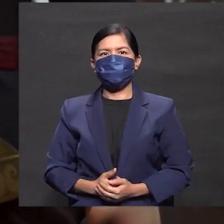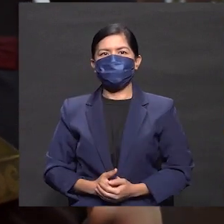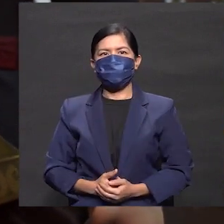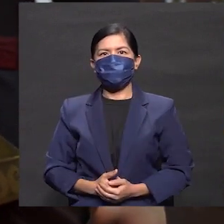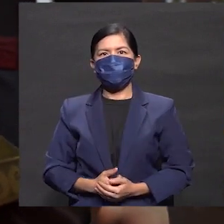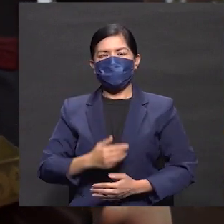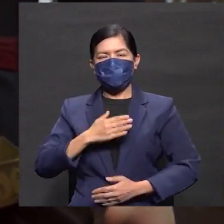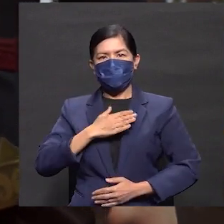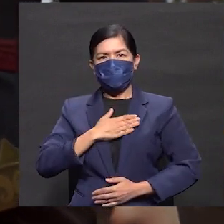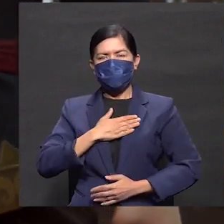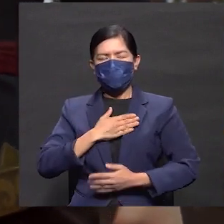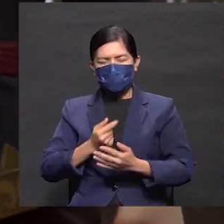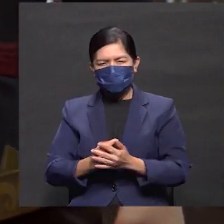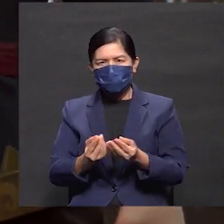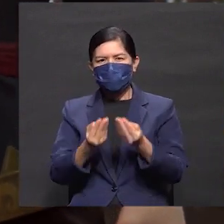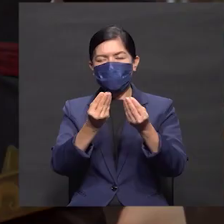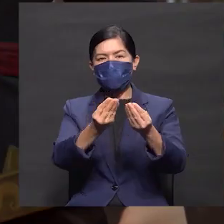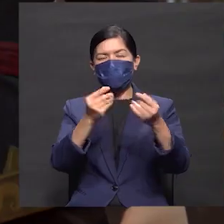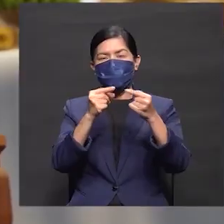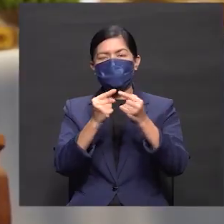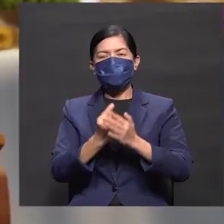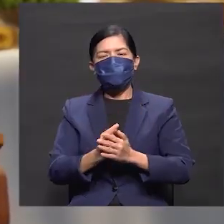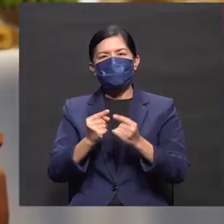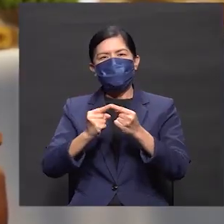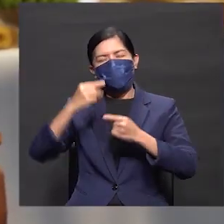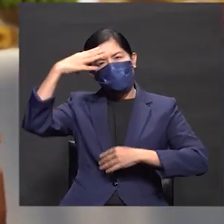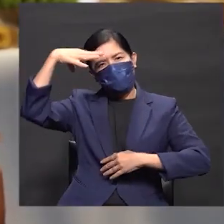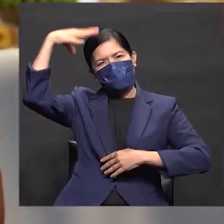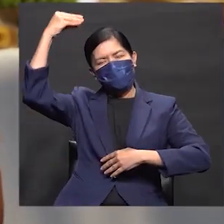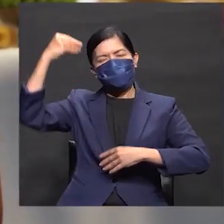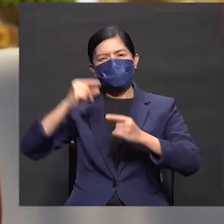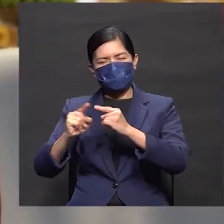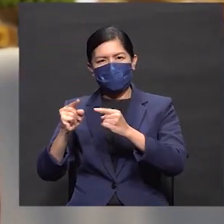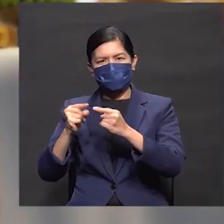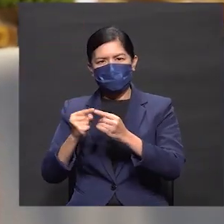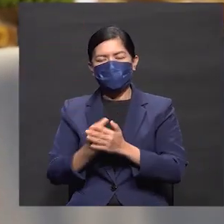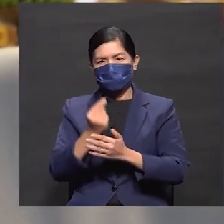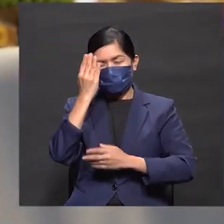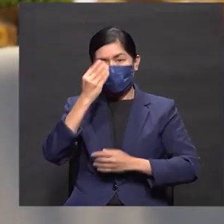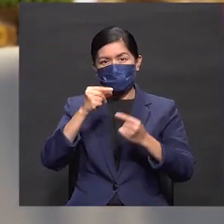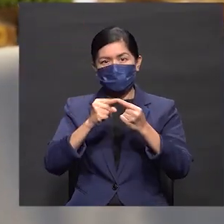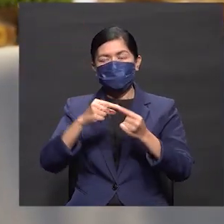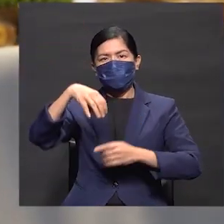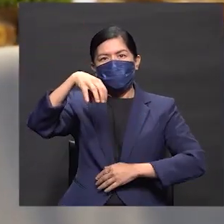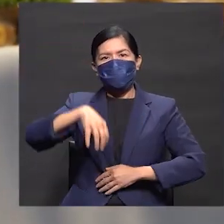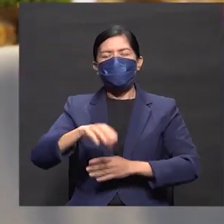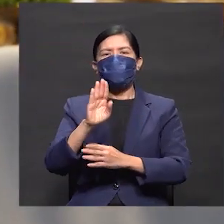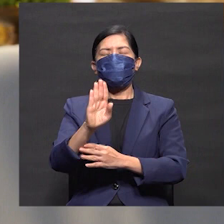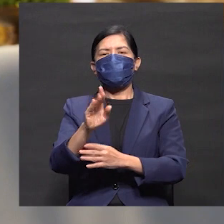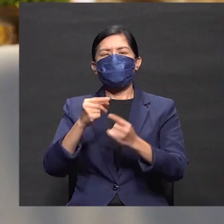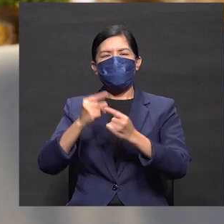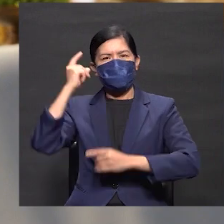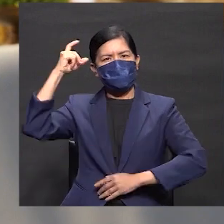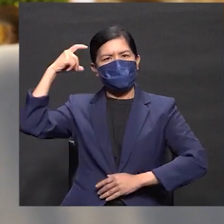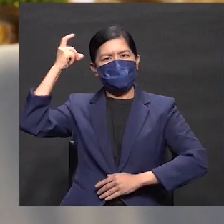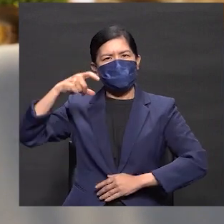ข้าแต่เทพยดาฟ้าดีทั้งหลายจงเป็นพยานด้วยพระเจ้าหงสาวดีมิได้ตั้งอยู่ในครองสุจริตมิตรภ